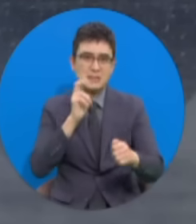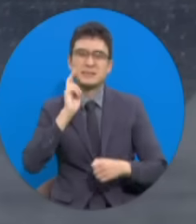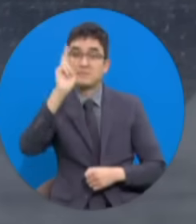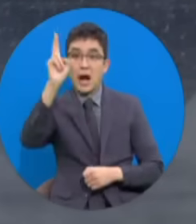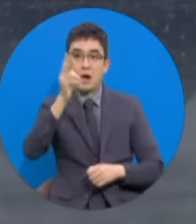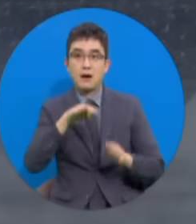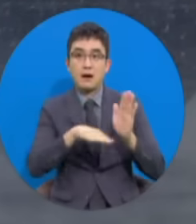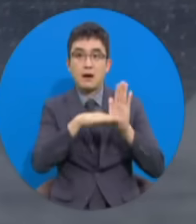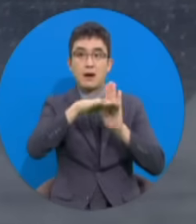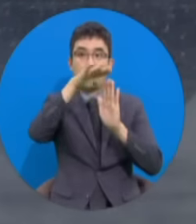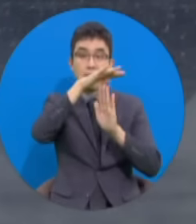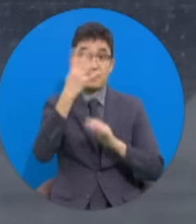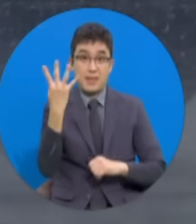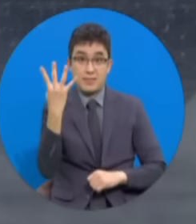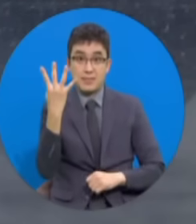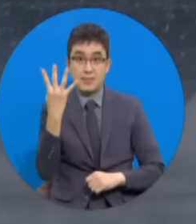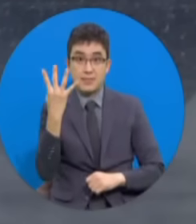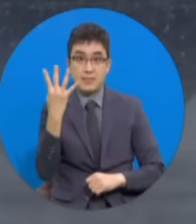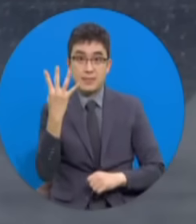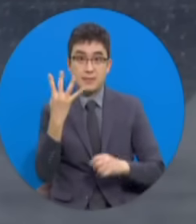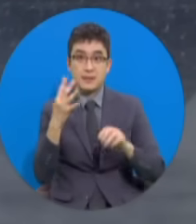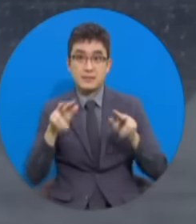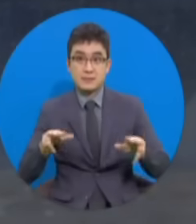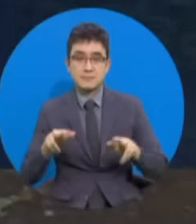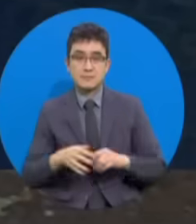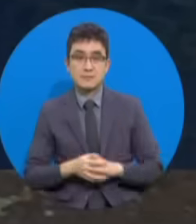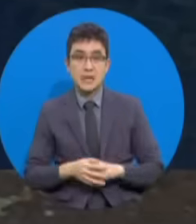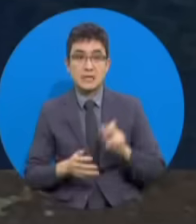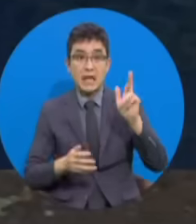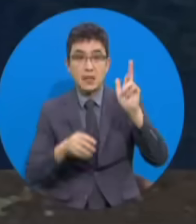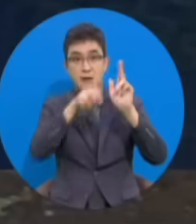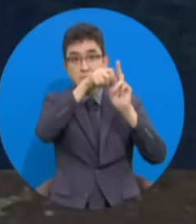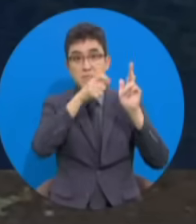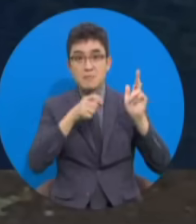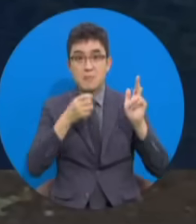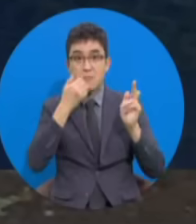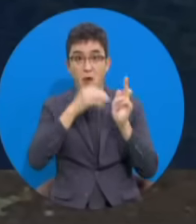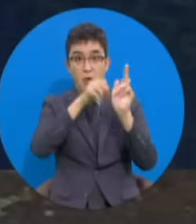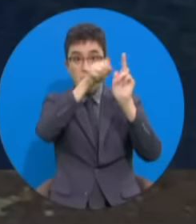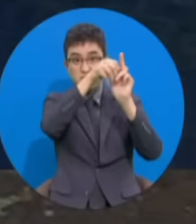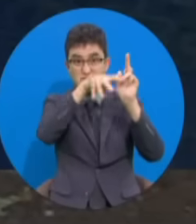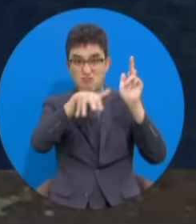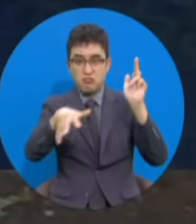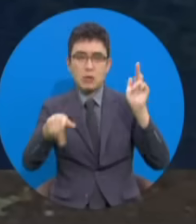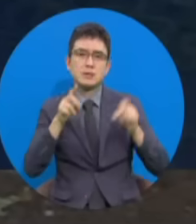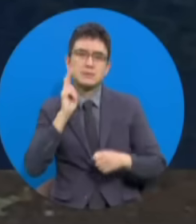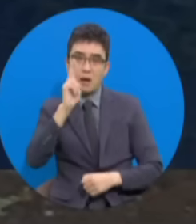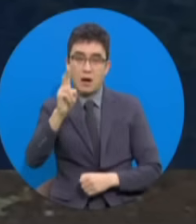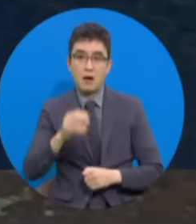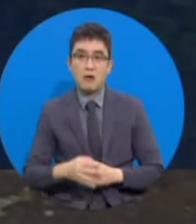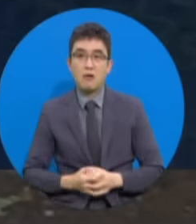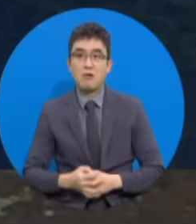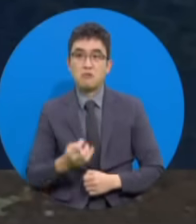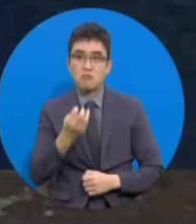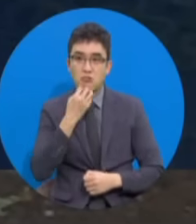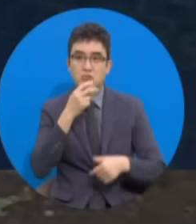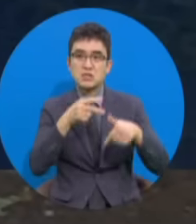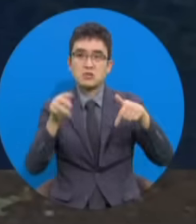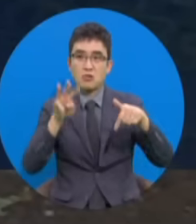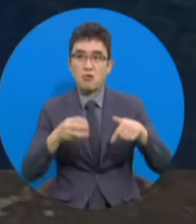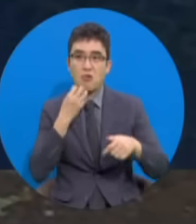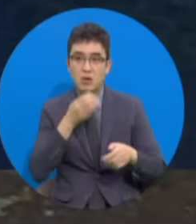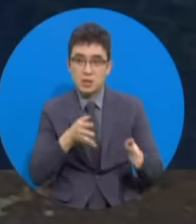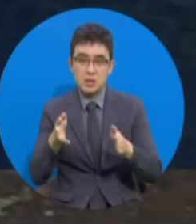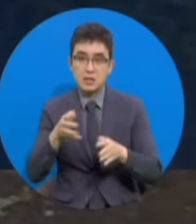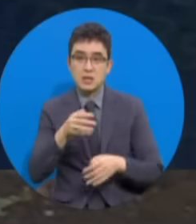거기에 산사태 위기 경보까지 심각한 상황이라고 합니다. 서울, 인천, 경기, 세종, 강원, 충북, 충남, 전북, 경북